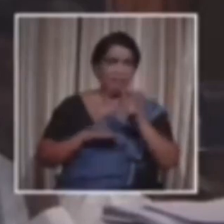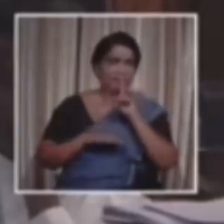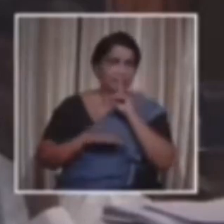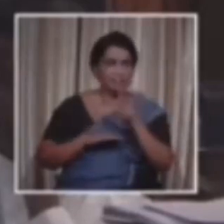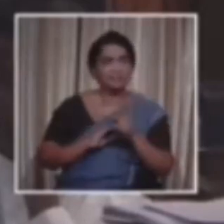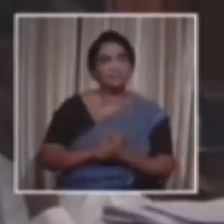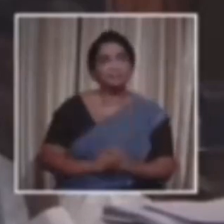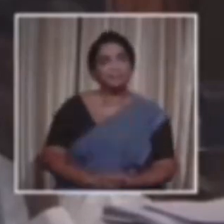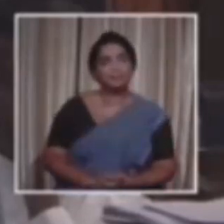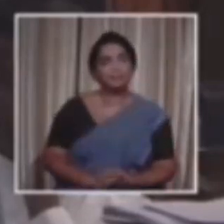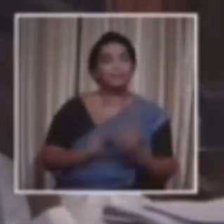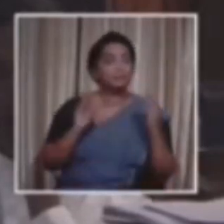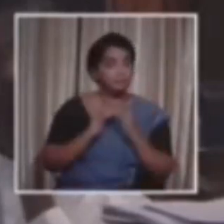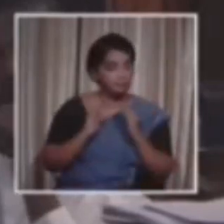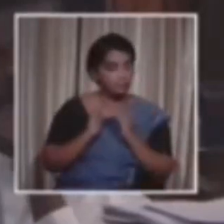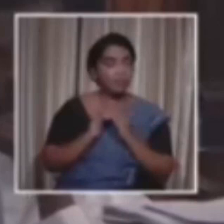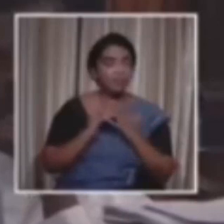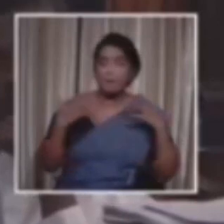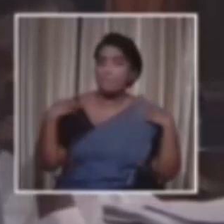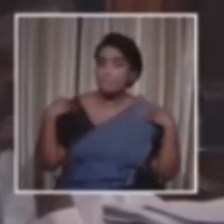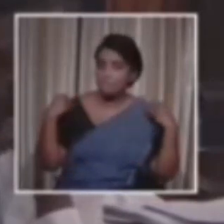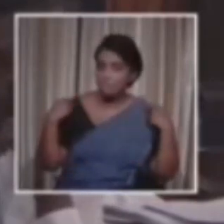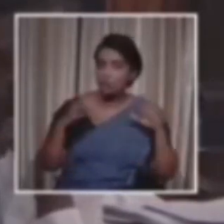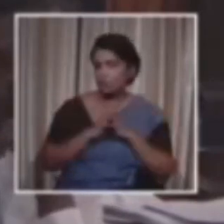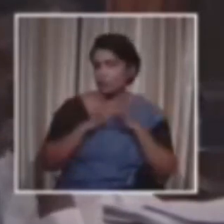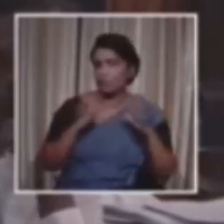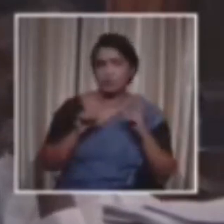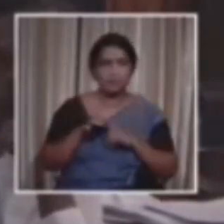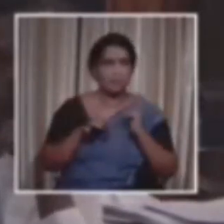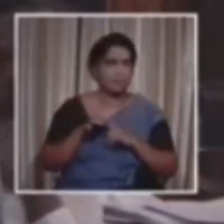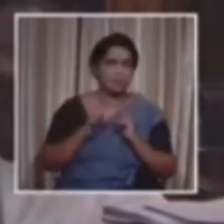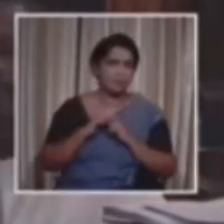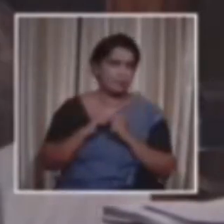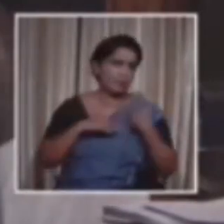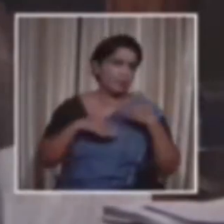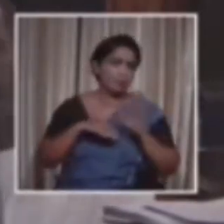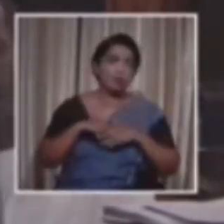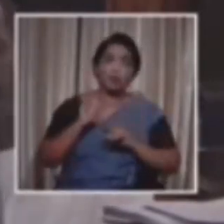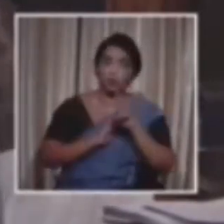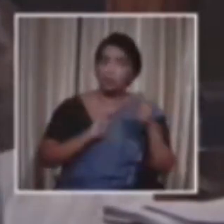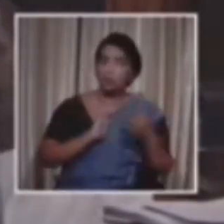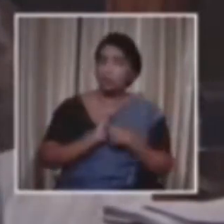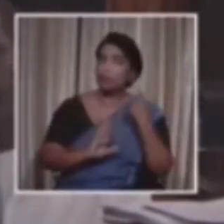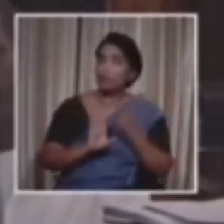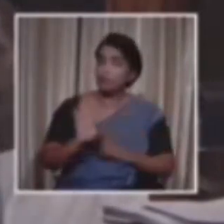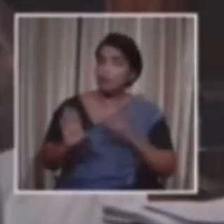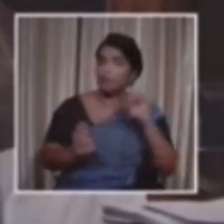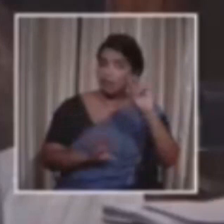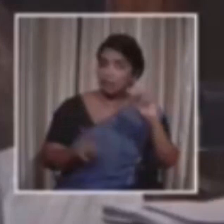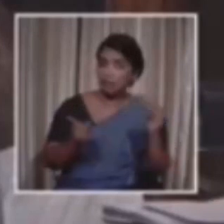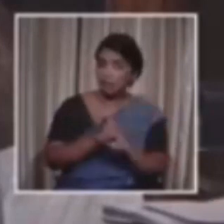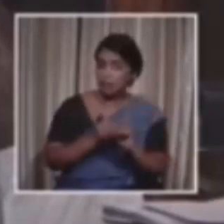நல்லாட்சி அரசாங்க காலத்தில் ஆரம்பிக்கப்பட்ட வீடுகள் தற்பொழுது வரை கட்டி முடிக்கப்படாத நிலையில் அரசாங்கம் தனது பதிலை வழங்க வேண்டும் என்று தமிழ்த்